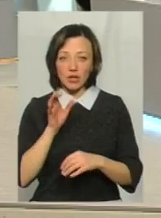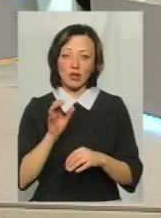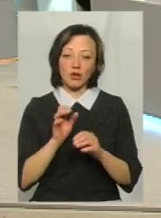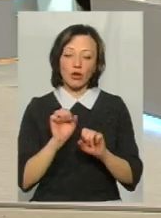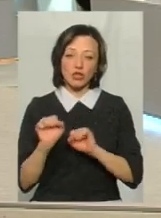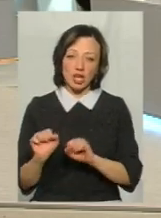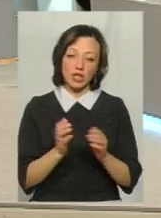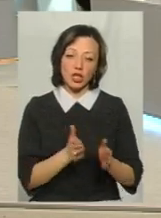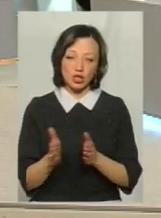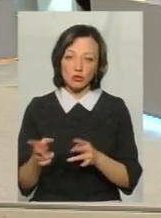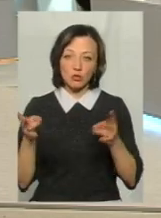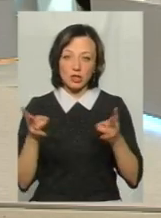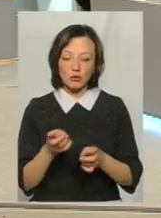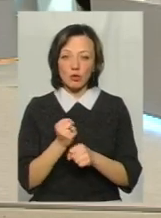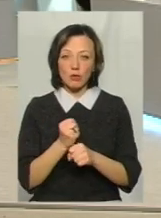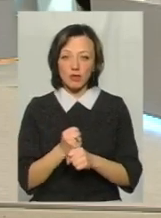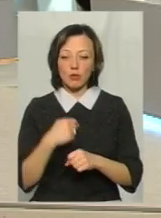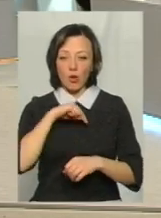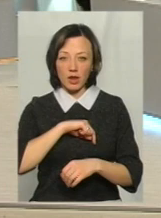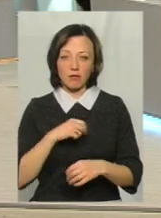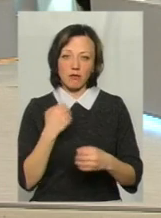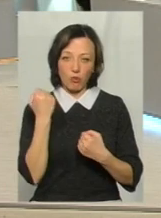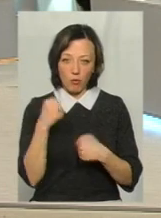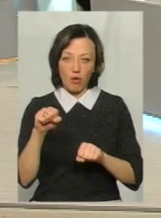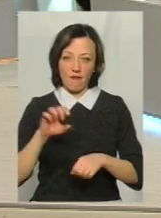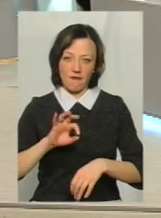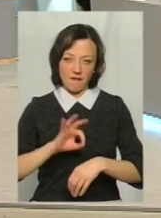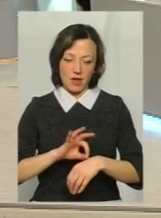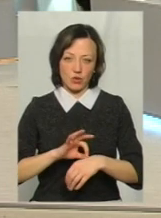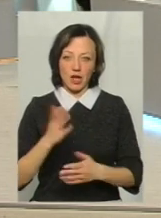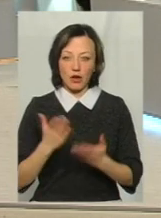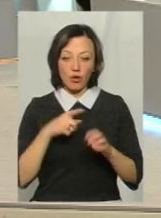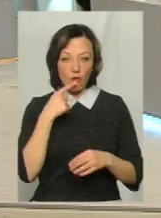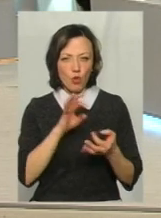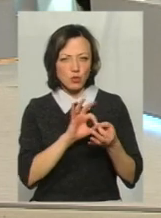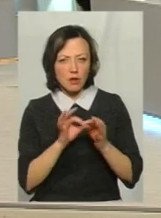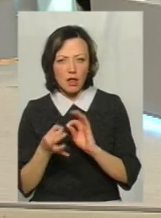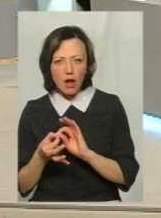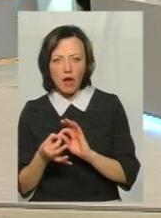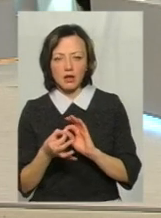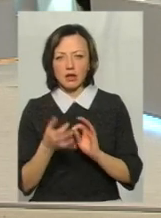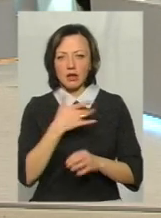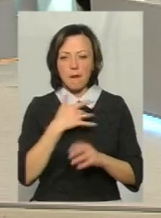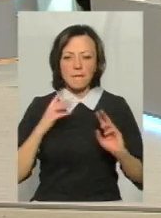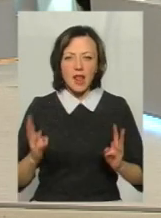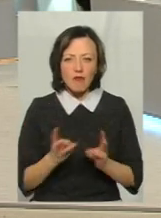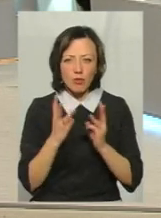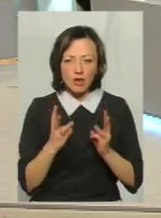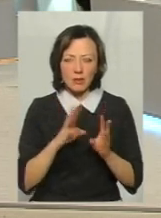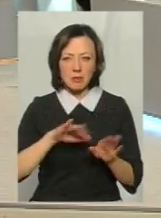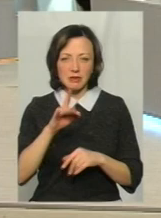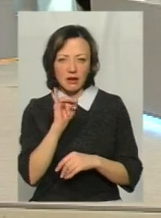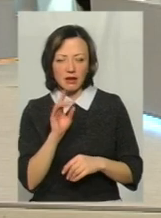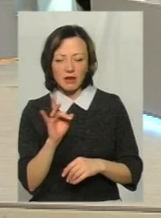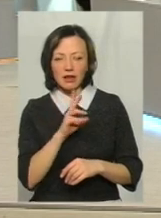режим, тобто те, що потрібно робити для того, щоб організм переборов вірус. Якщо ми вже говоримо про ускладнення вірусної пневмонії, якщо ми